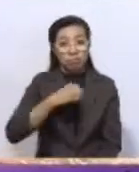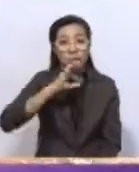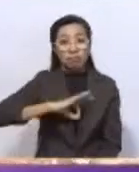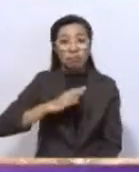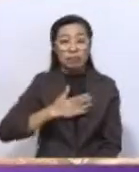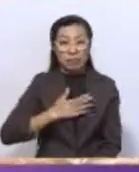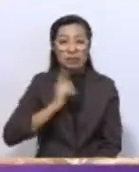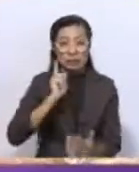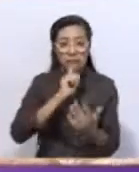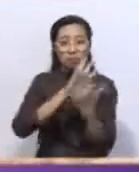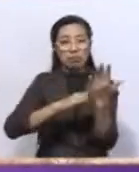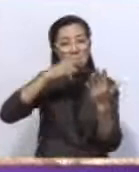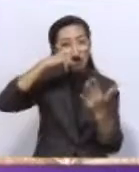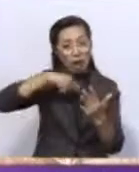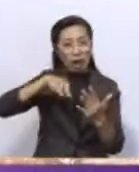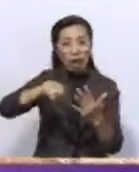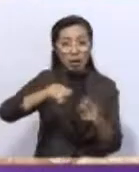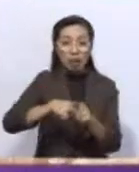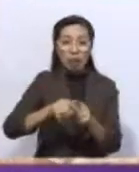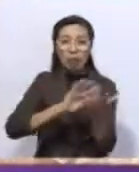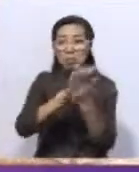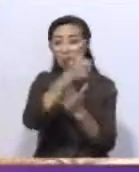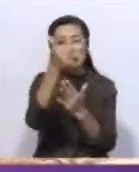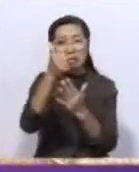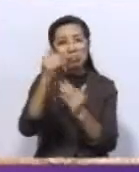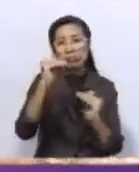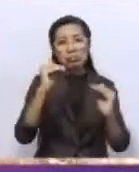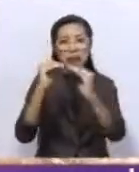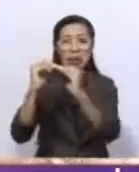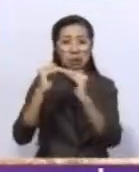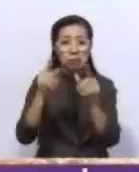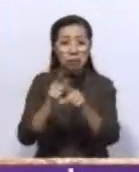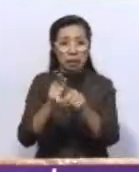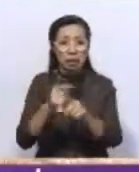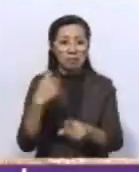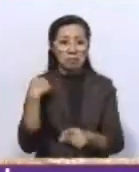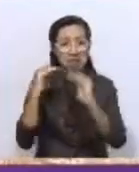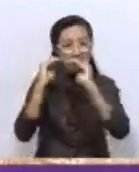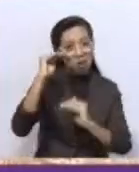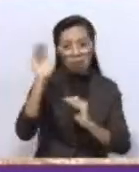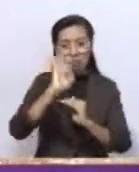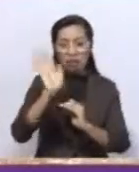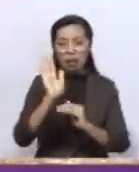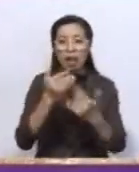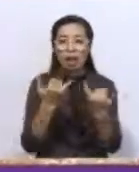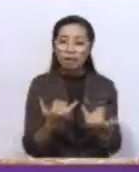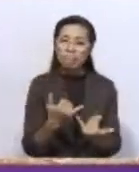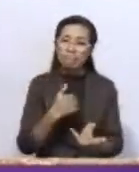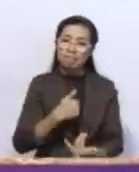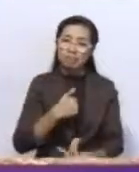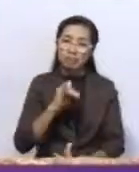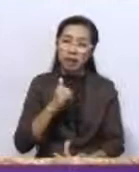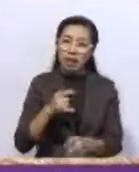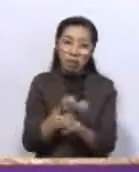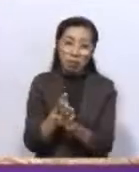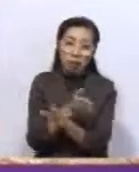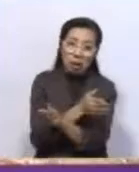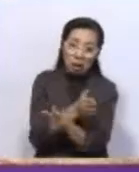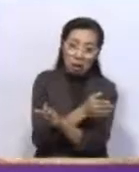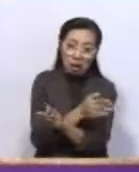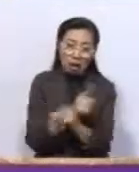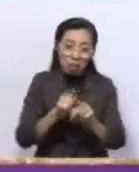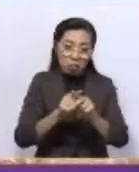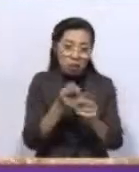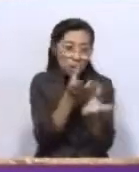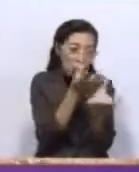จริงๆแล้วประเทศไทยเราอะค่ะก็ไม่ได้ด้อยไปกว่าประเทศอื่นเลยเนาะก็รู้สึกว่าบางครั้งเนี่ยการที่เราไม่ได้ศึกษาอะไรอย่างแท้จริ